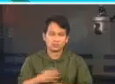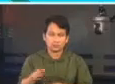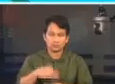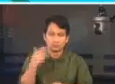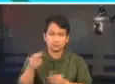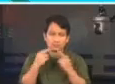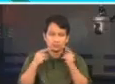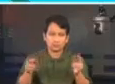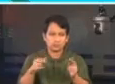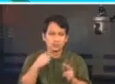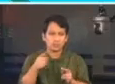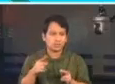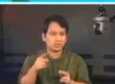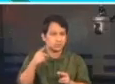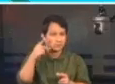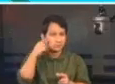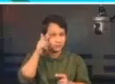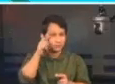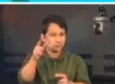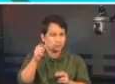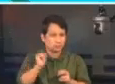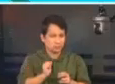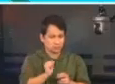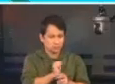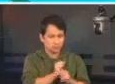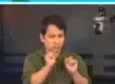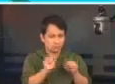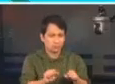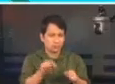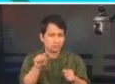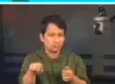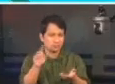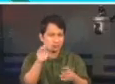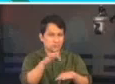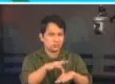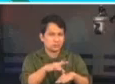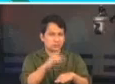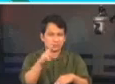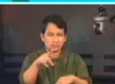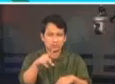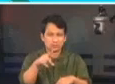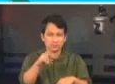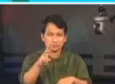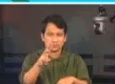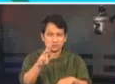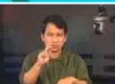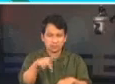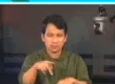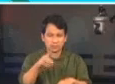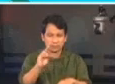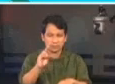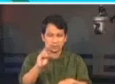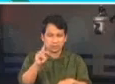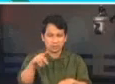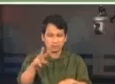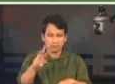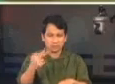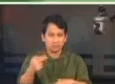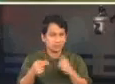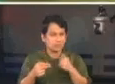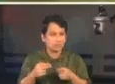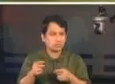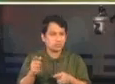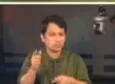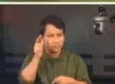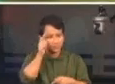Kinabasyon, Senator Pamphilo Ping Lacson ang ginalaw na budget ng DPWH sa BICOM report. Ayon kay